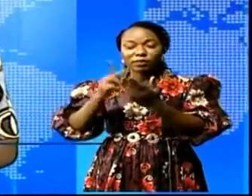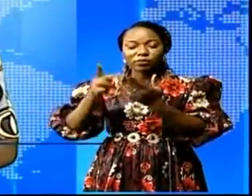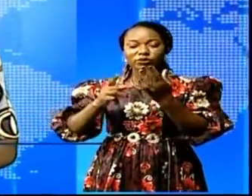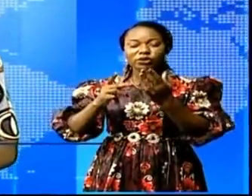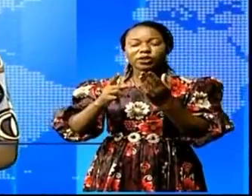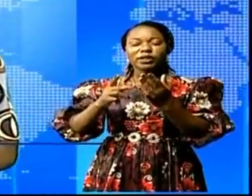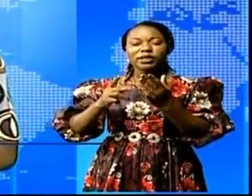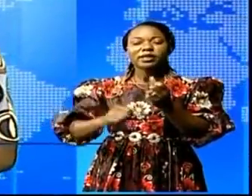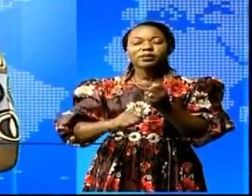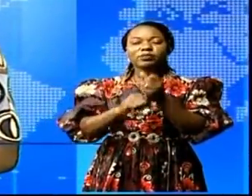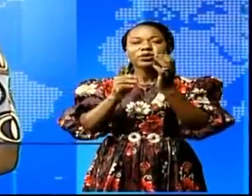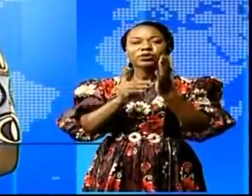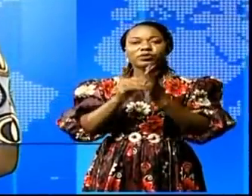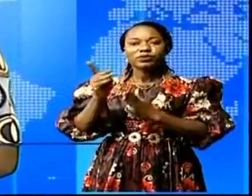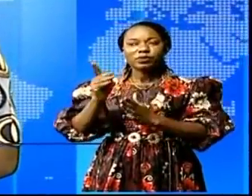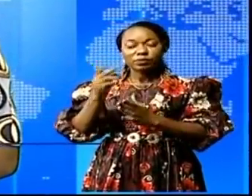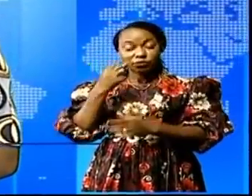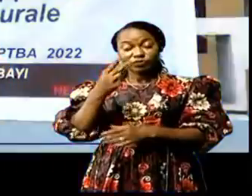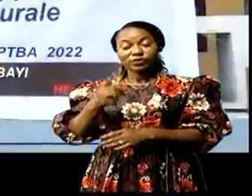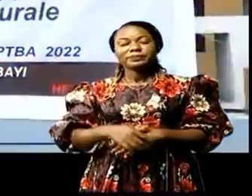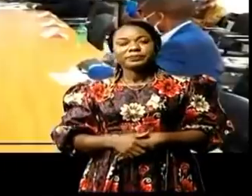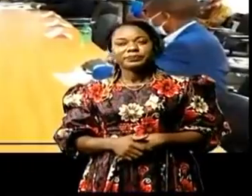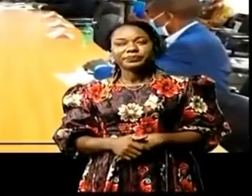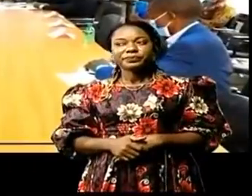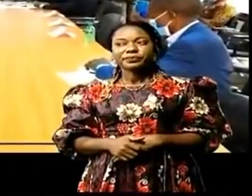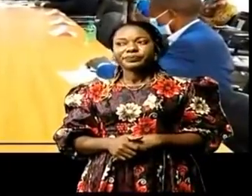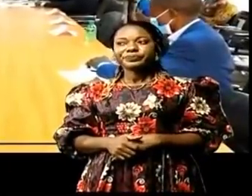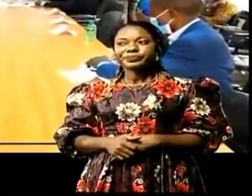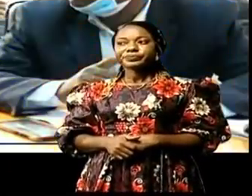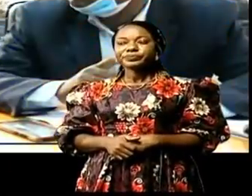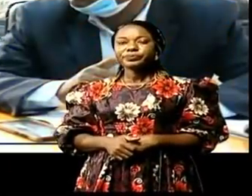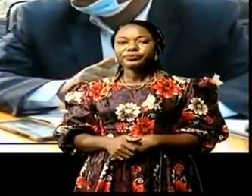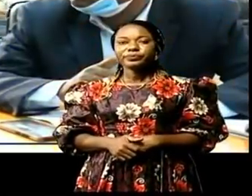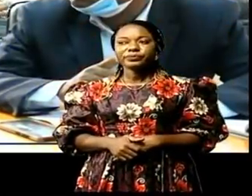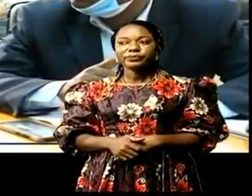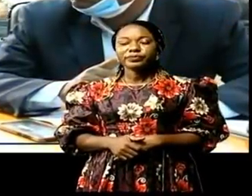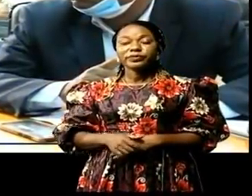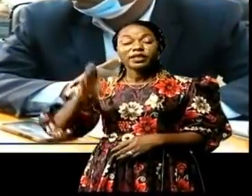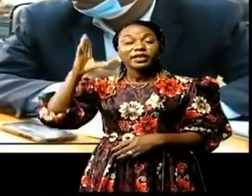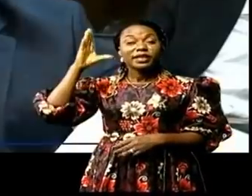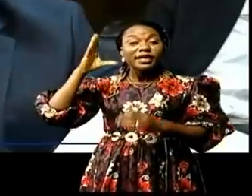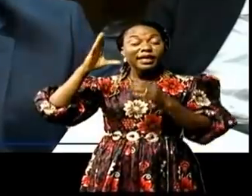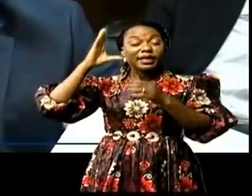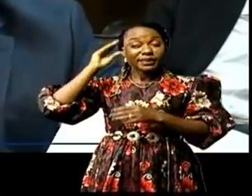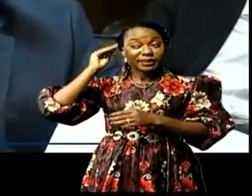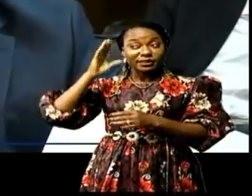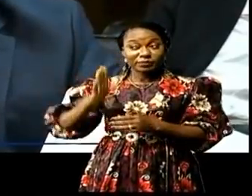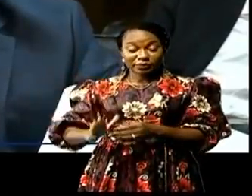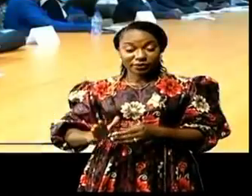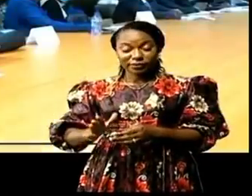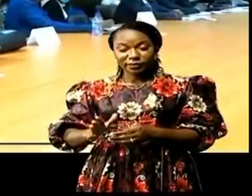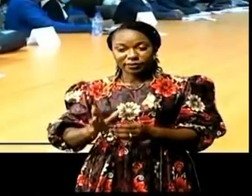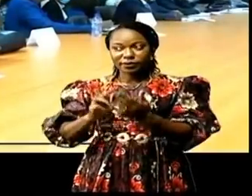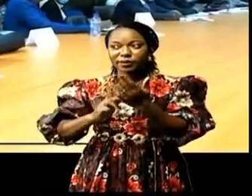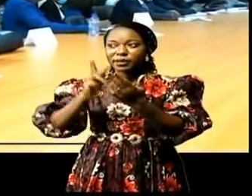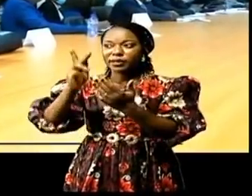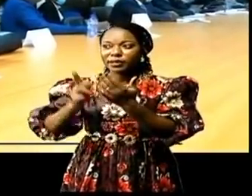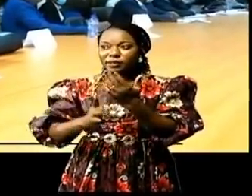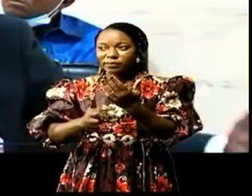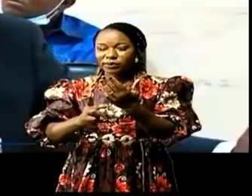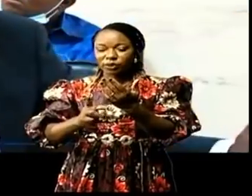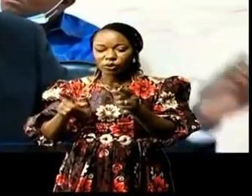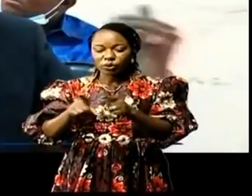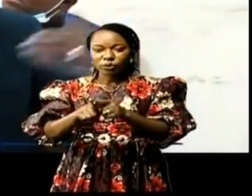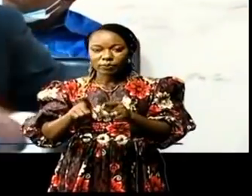du développement intégré. Au cours de ces travaux, les experts ont fait savoir que le projet ProADER a